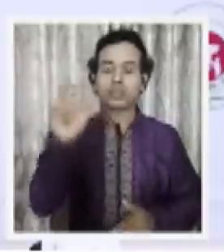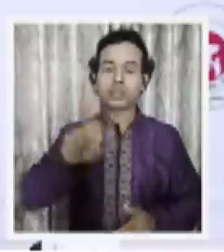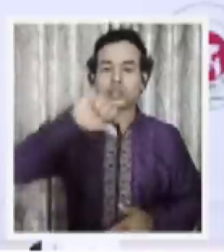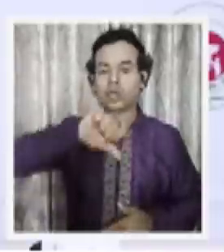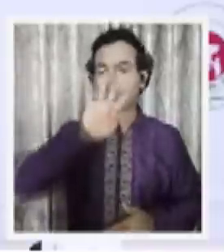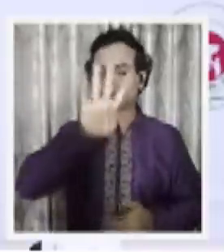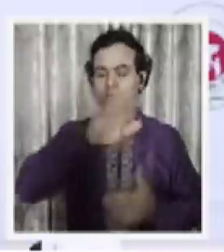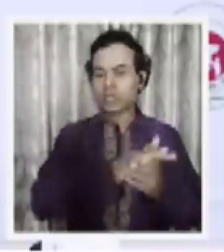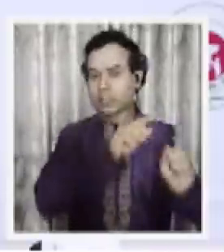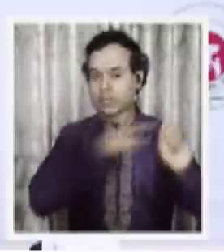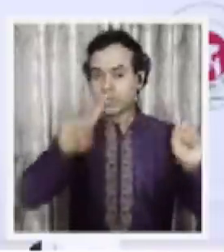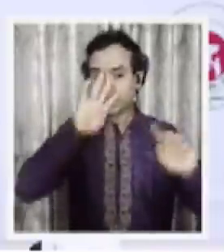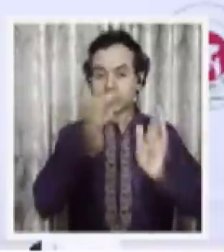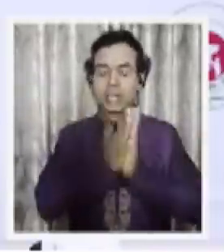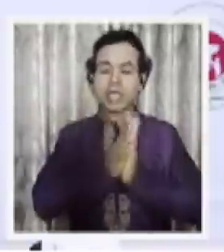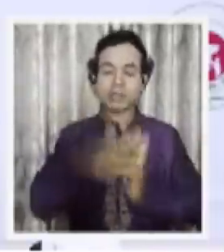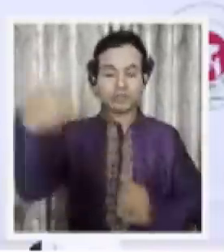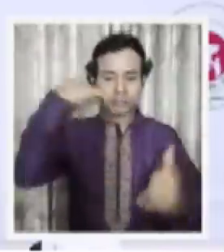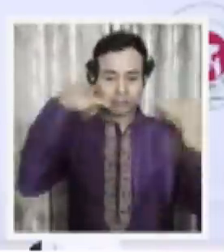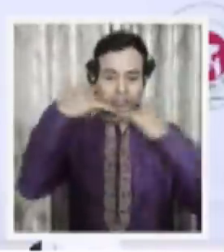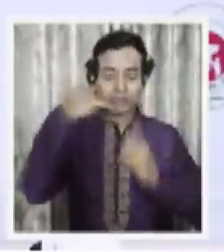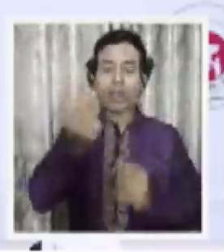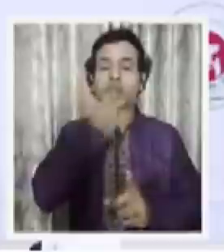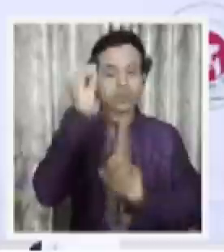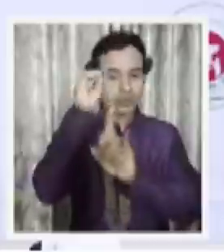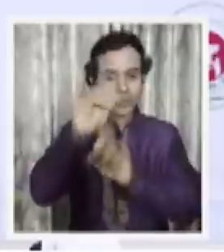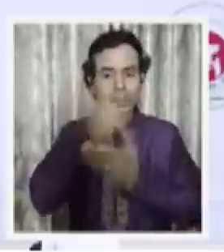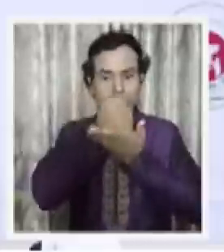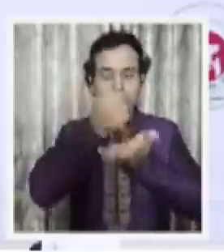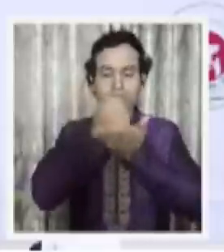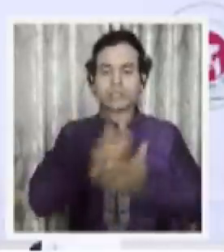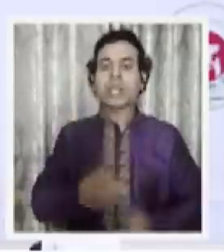পর্যন্ত মোট COVID-19 স্বাস্থ্যসেবা টেলিমেডিসিনের মাধ্যমে গ্রহণ করেছেন